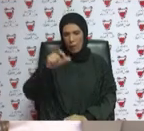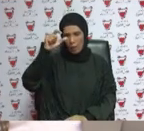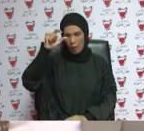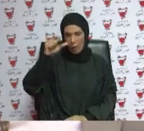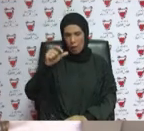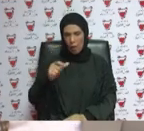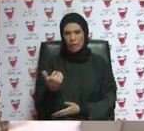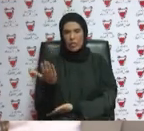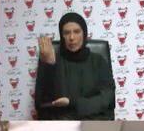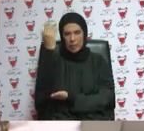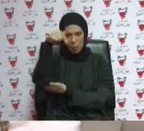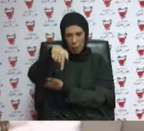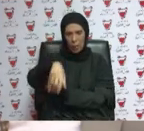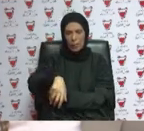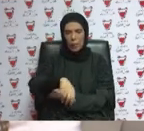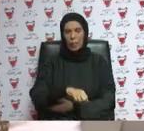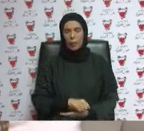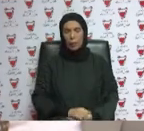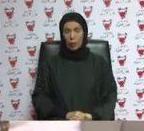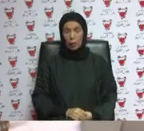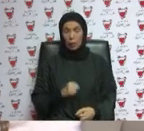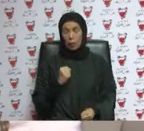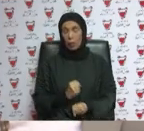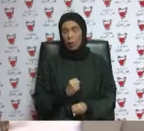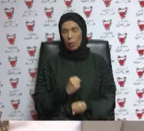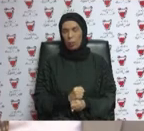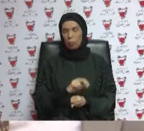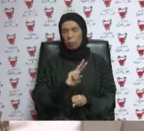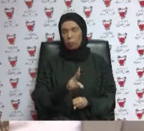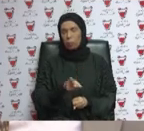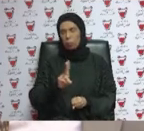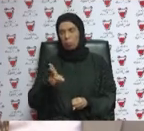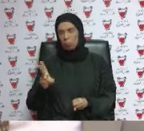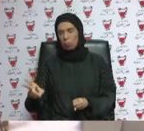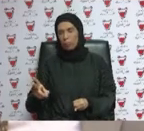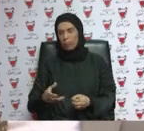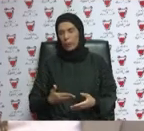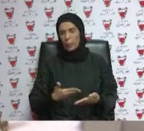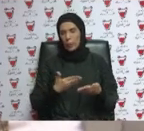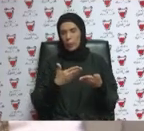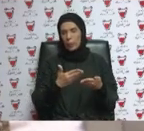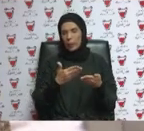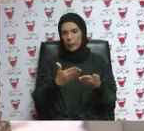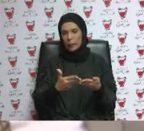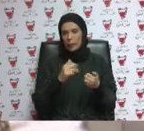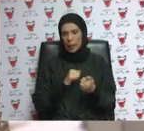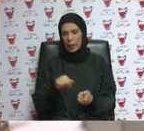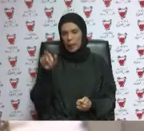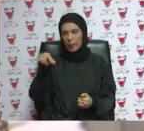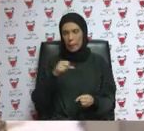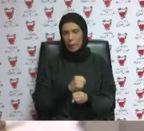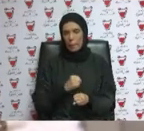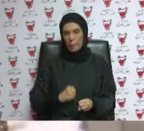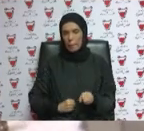في سلماباد، يقومون وقاموا بأعمال جبارة من أجل خدمة العامل البحريني،